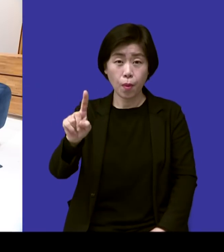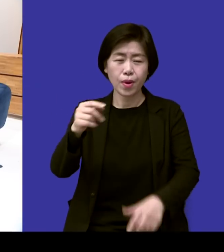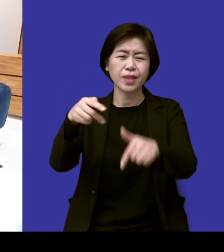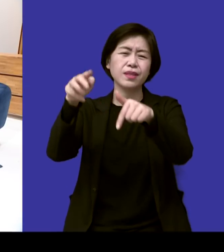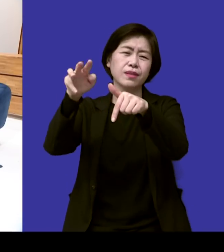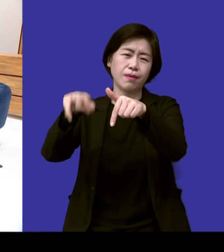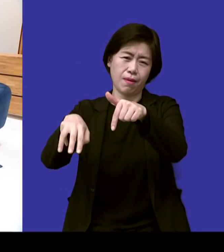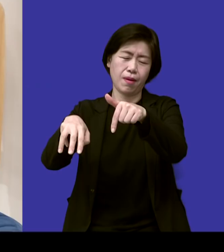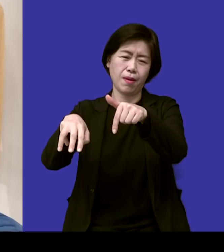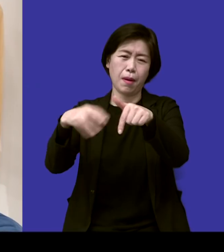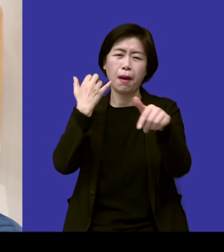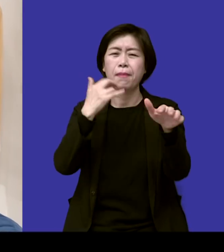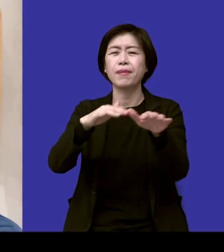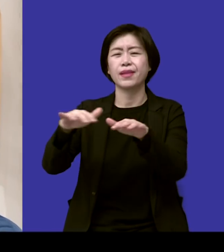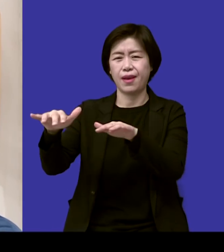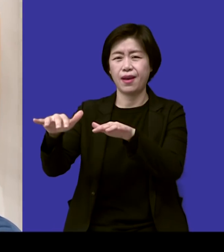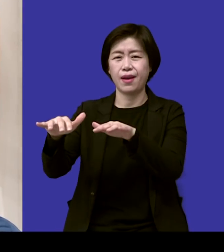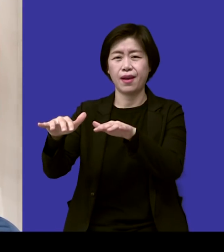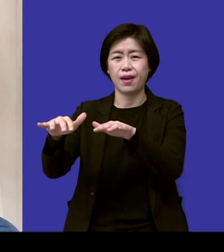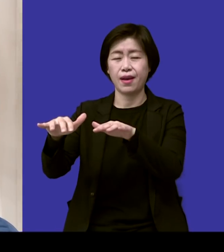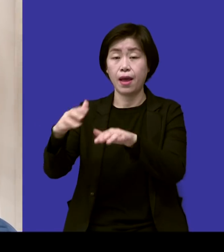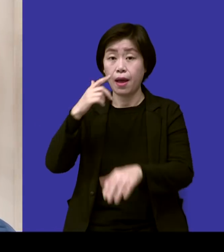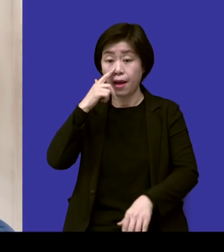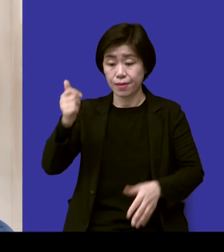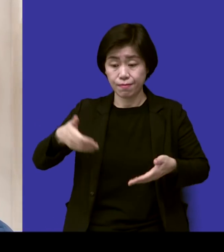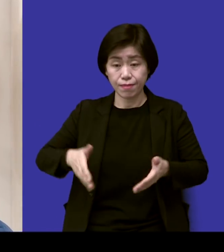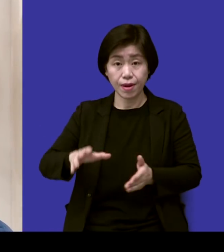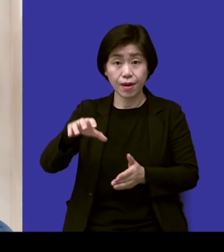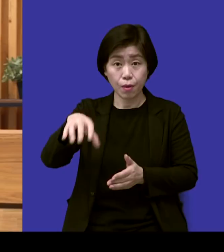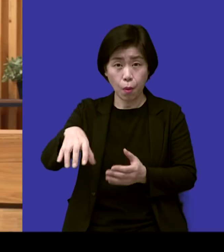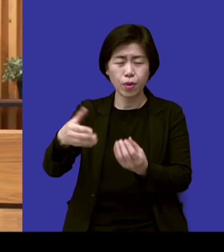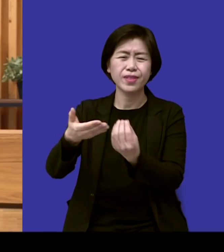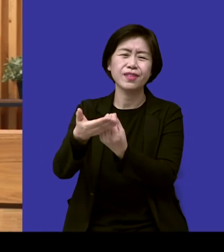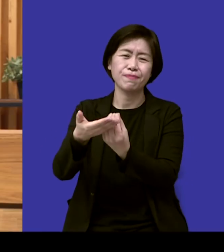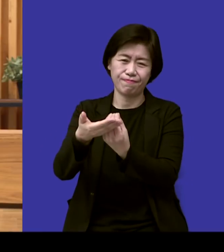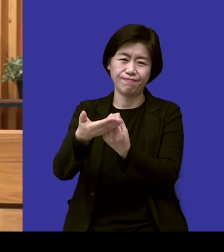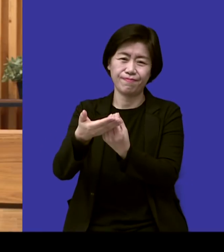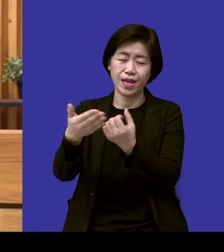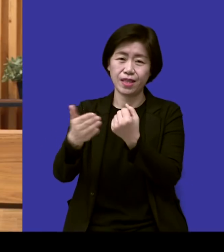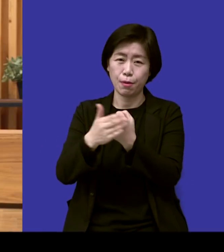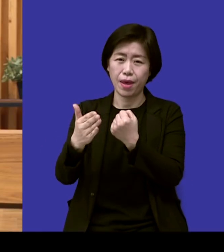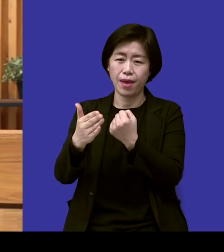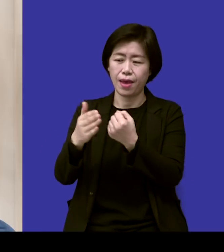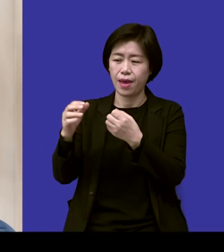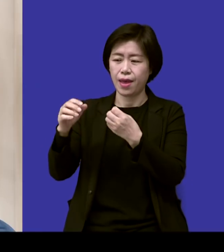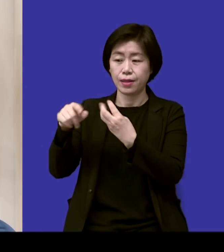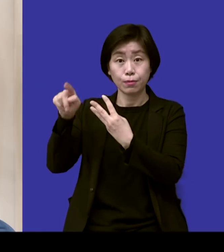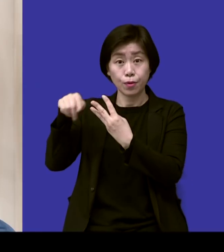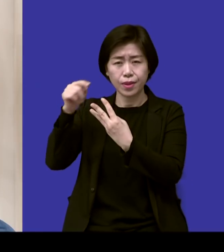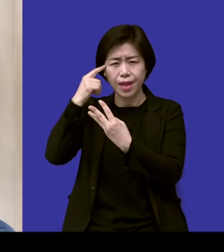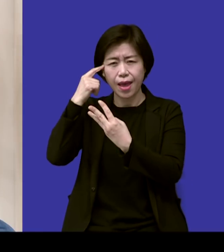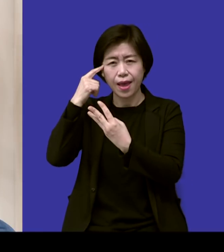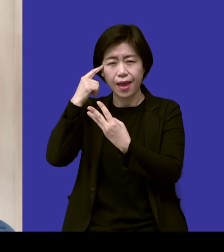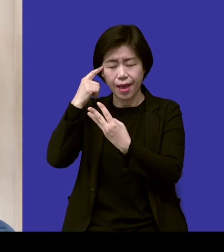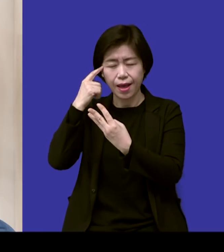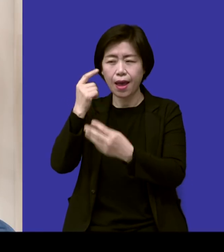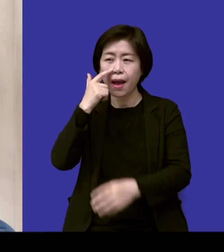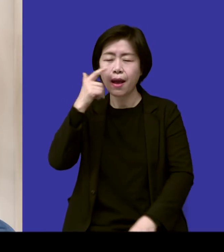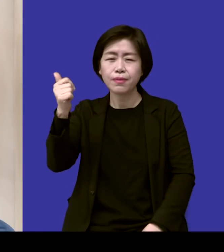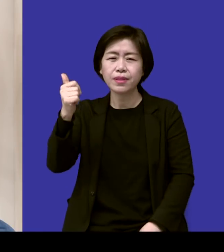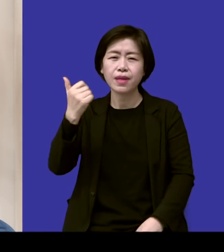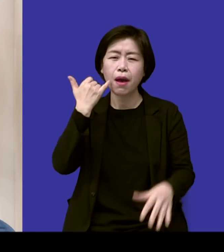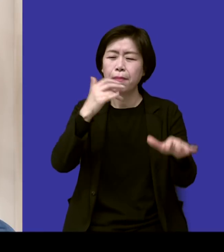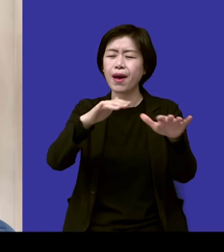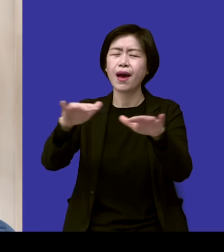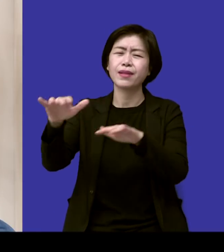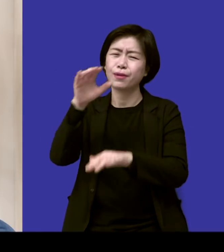앞바다에 가가지고 이제 아버지가 바다 출신이거든요. 섬 출신. 예, 예. 그러니까 작은 아빠가 얼마 전에 얘기해